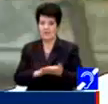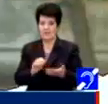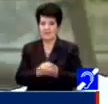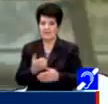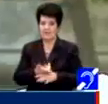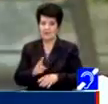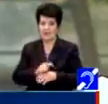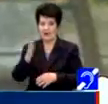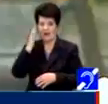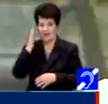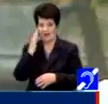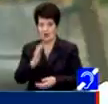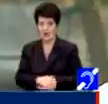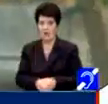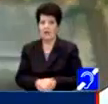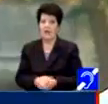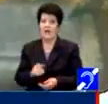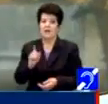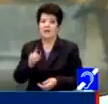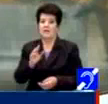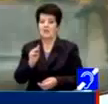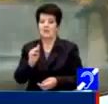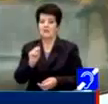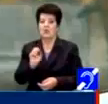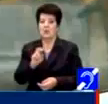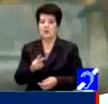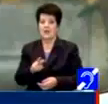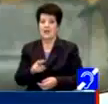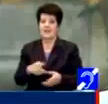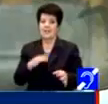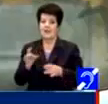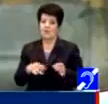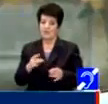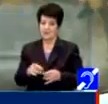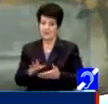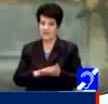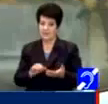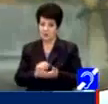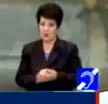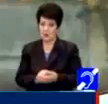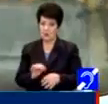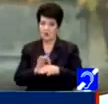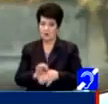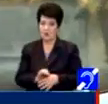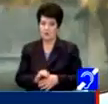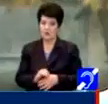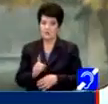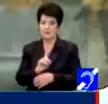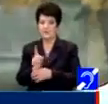grav, deci creierul se afectează, se distrug celulele nervoase, care în timp duc la o